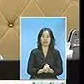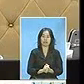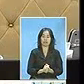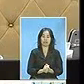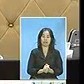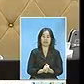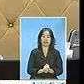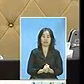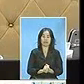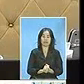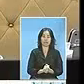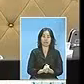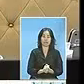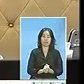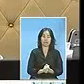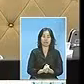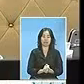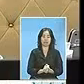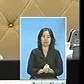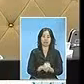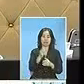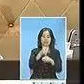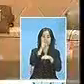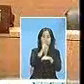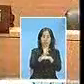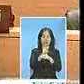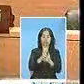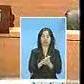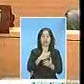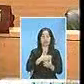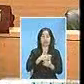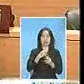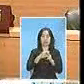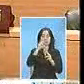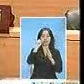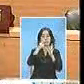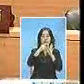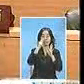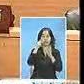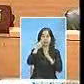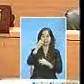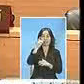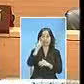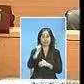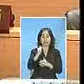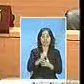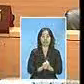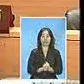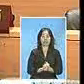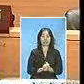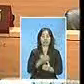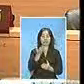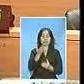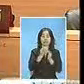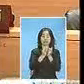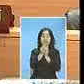พอแล้วผมให้ท่านนะ ท่านประธานที่เคารพผมสาธิตปิตุเตชะนะครับสมาชิกรัฐสภานะครับก็ต้องขอเรียนชี้แ